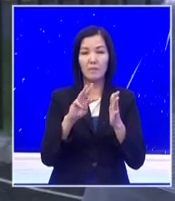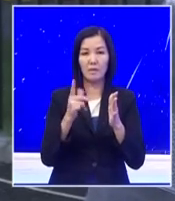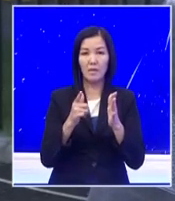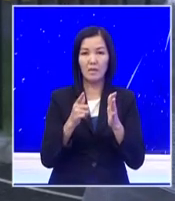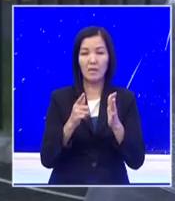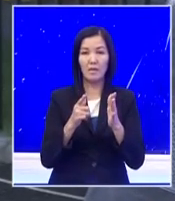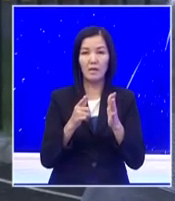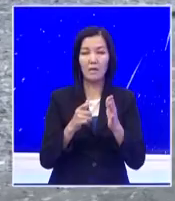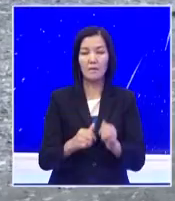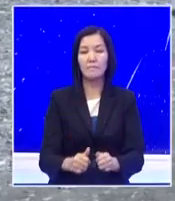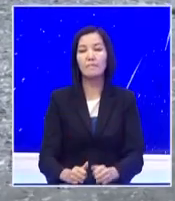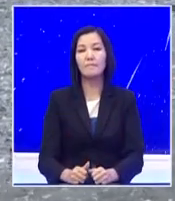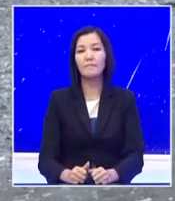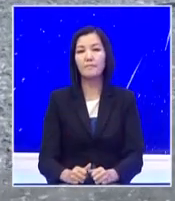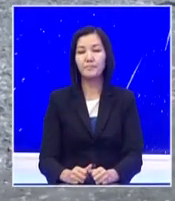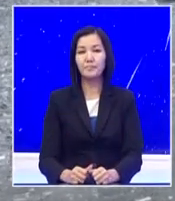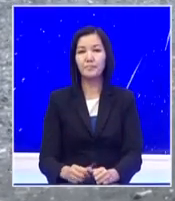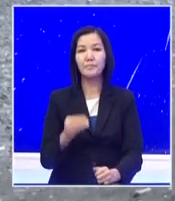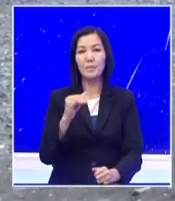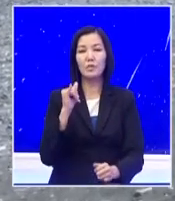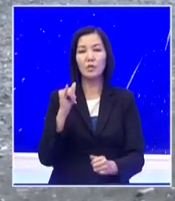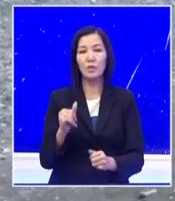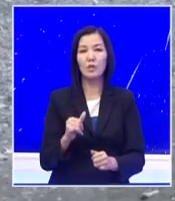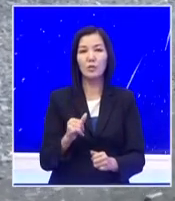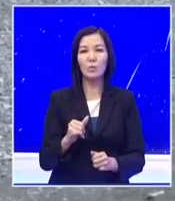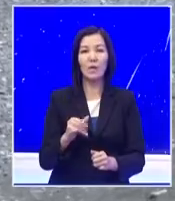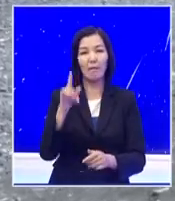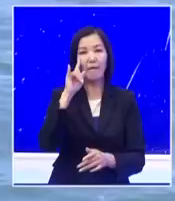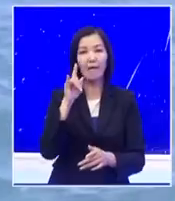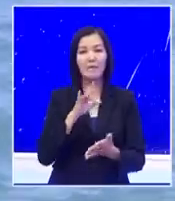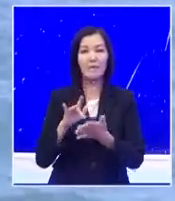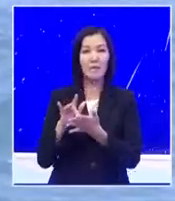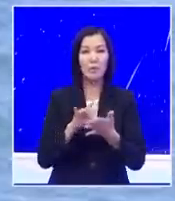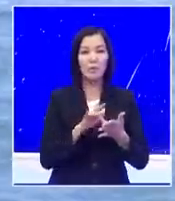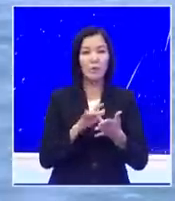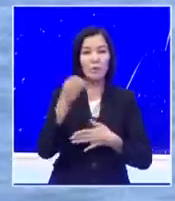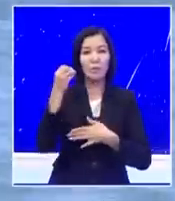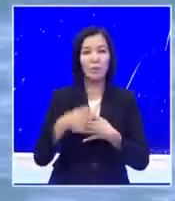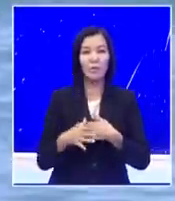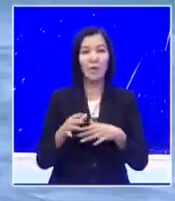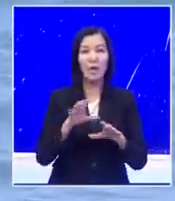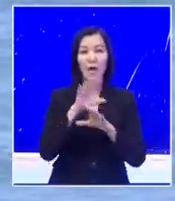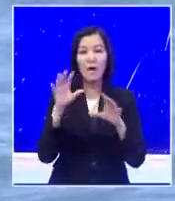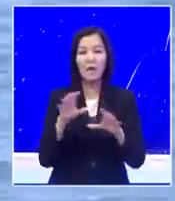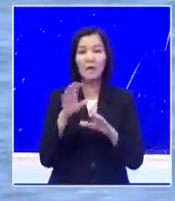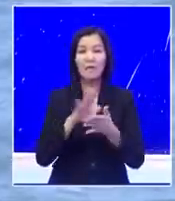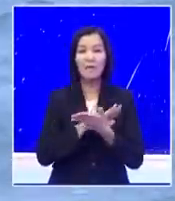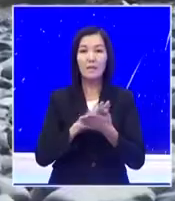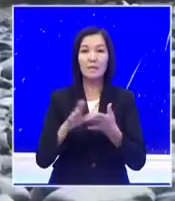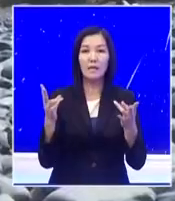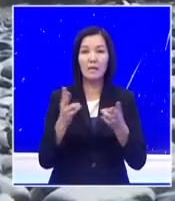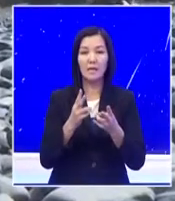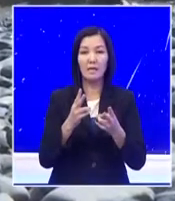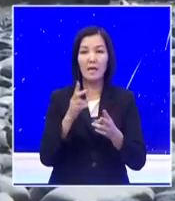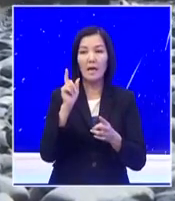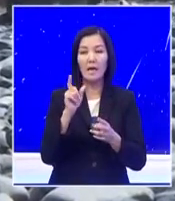30 МРП-дан салынды. Алакөл Жетісудың ғана емес, қазақстандық туризмнің тұмары. Оның көздің қарашығындай сақтап, таза ұстау әр